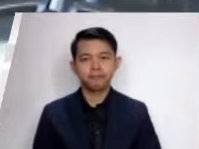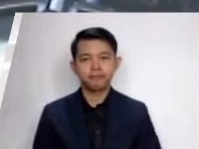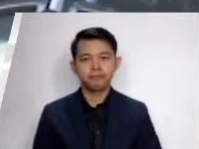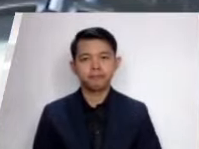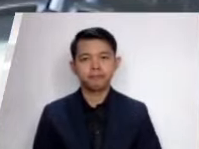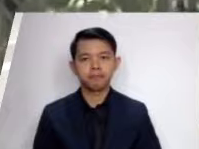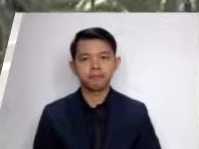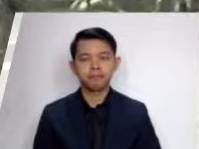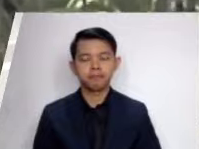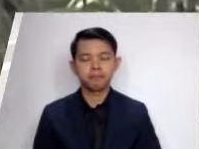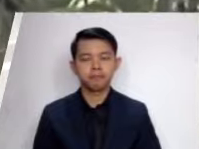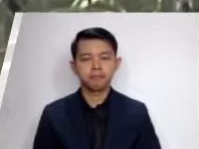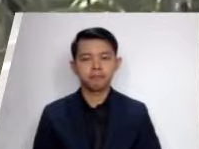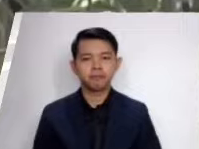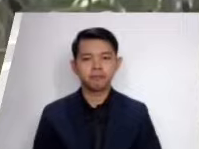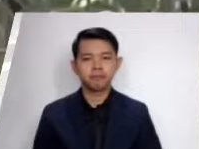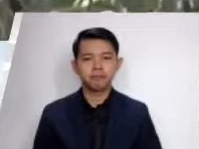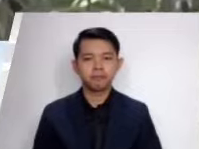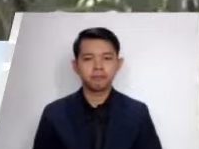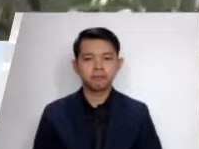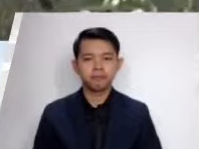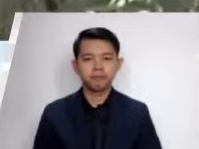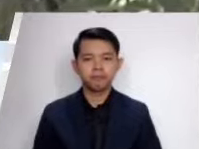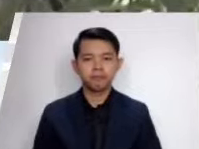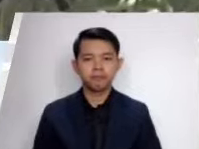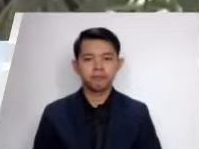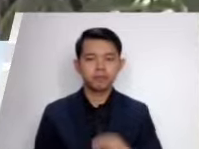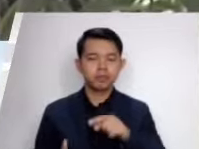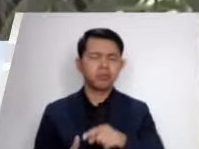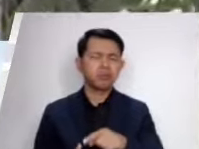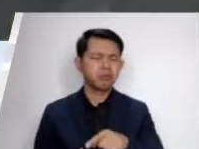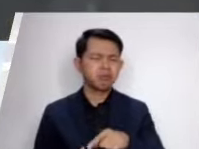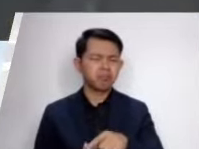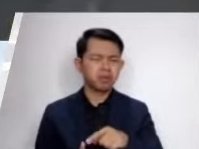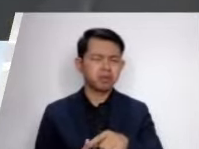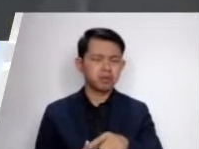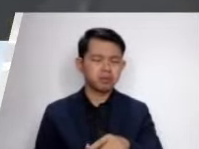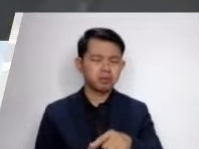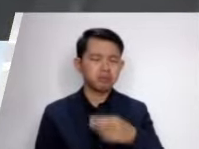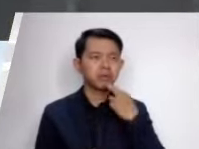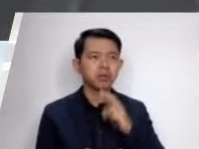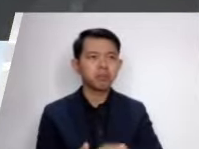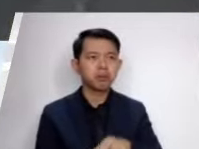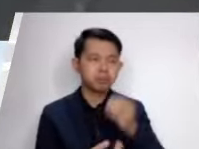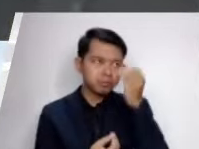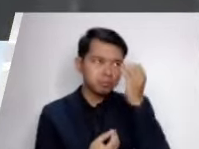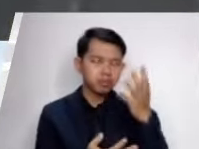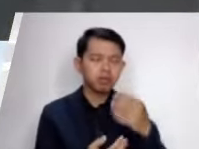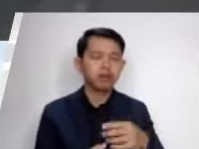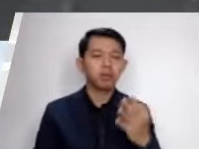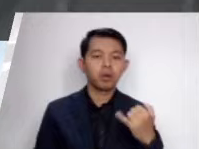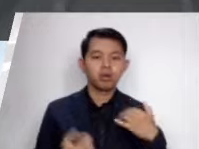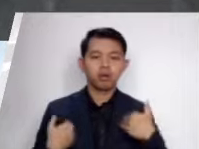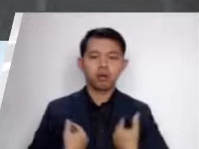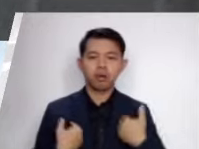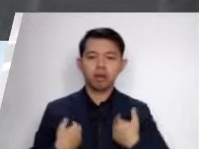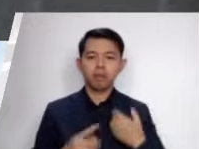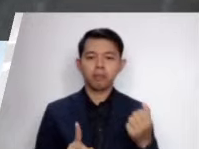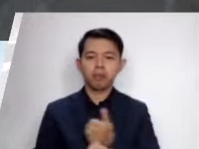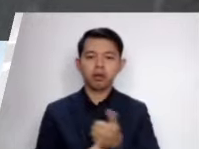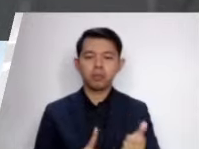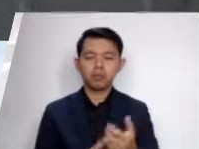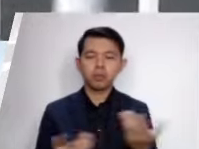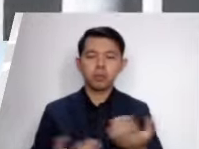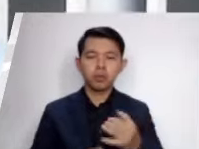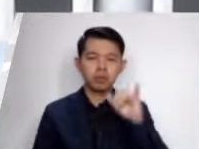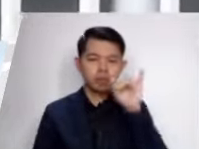Dahil sa sumbong ng isang concerned citizen, iniimbestigahan ang umano'y animal cruelty raw sa Iloilo City Pound Animal